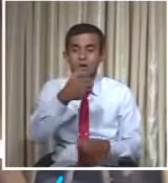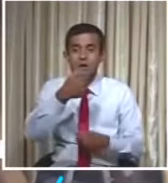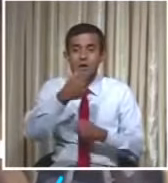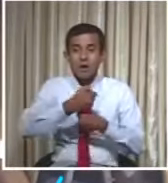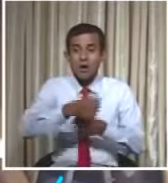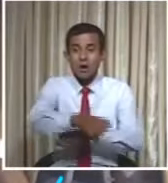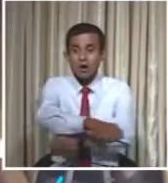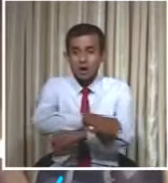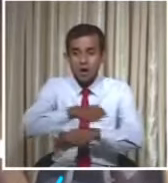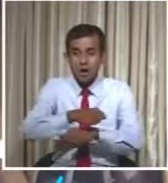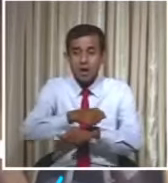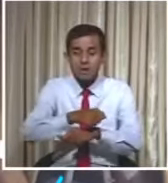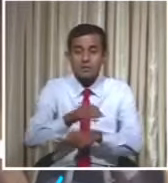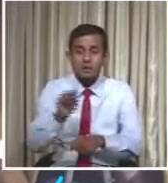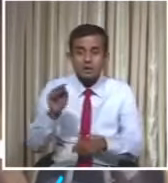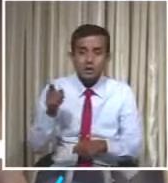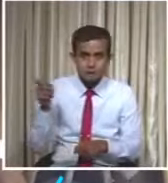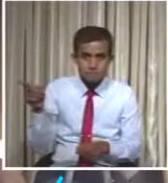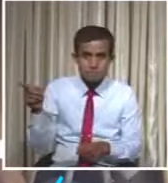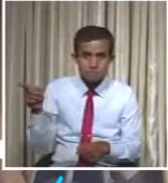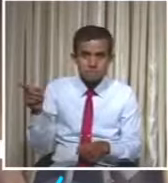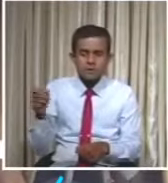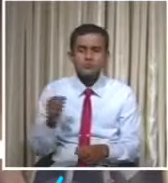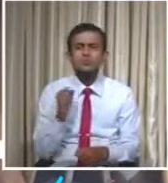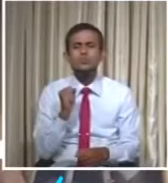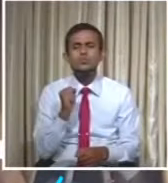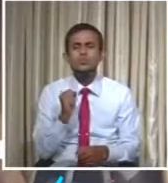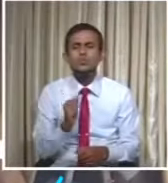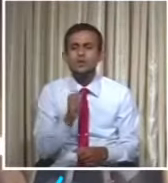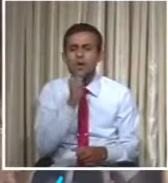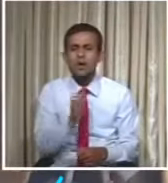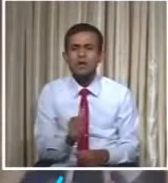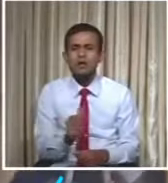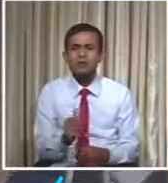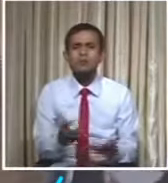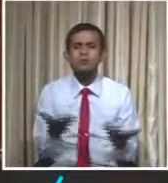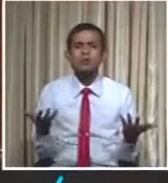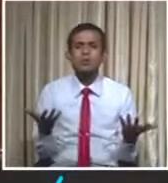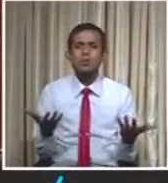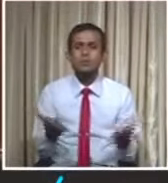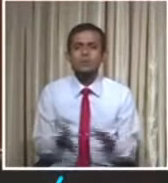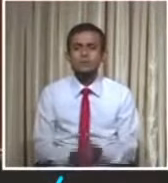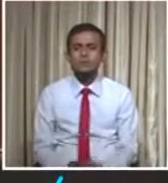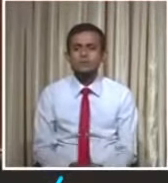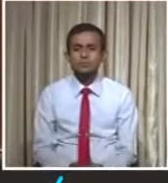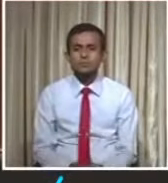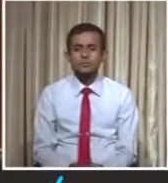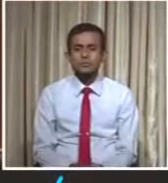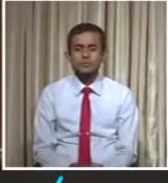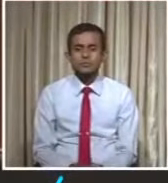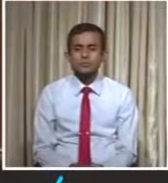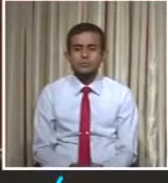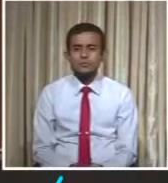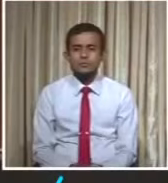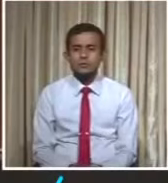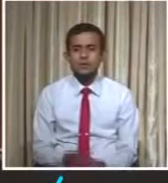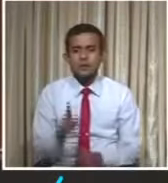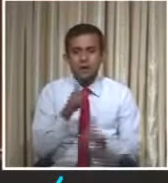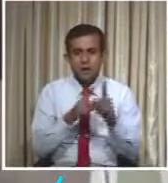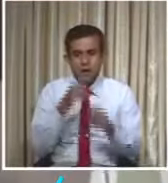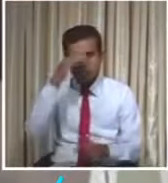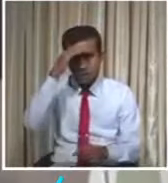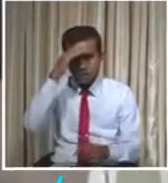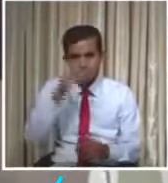ප්‍රධාන සංවිධායකවරයෙක් නම් ඉන්නේ මොකක්ද මේකේ තියෙන යථාර්ථය මොකද්ද ප්‍රජා ඔව් ජය මහාමන්ත්‍රීතුමා ඔබ අරු